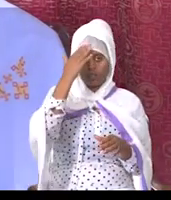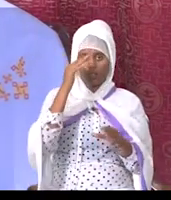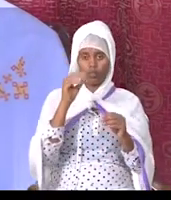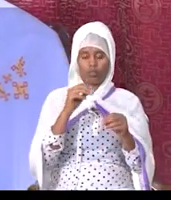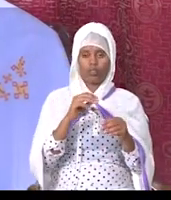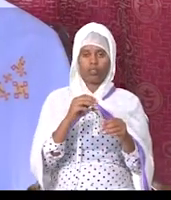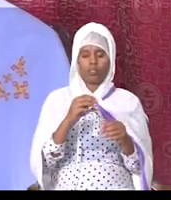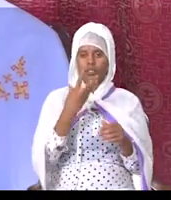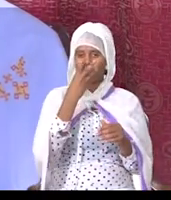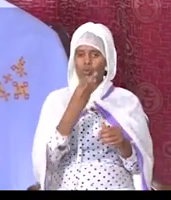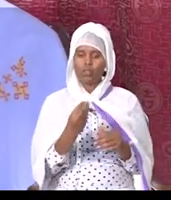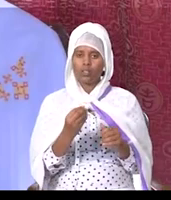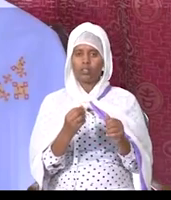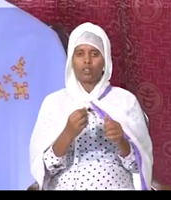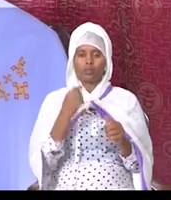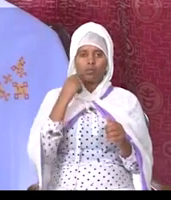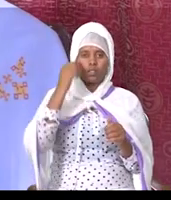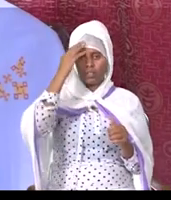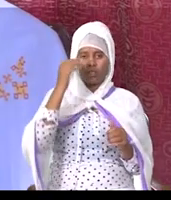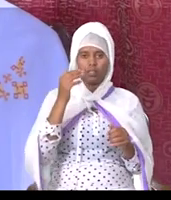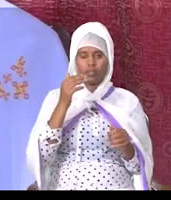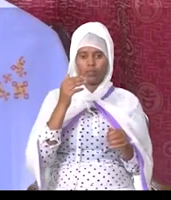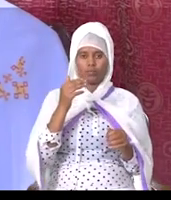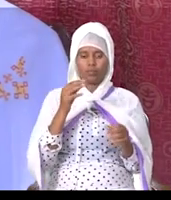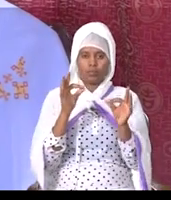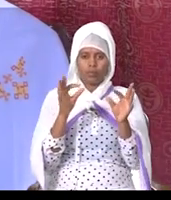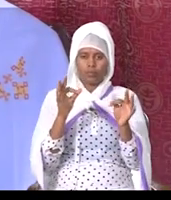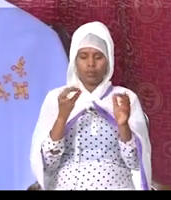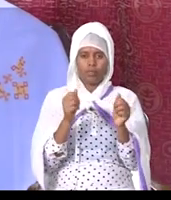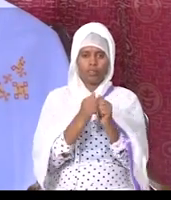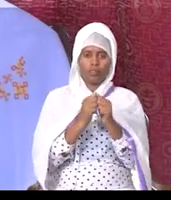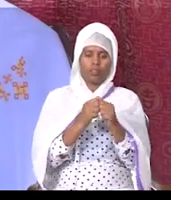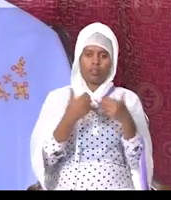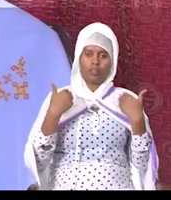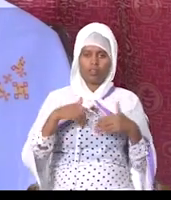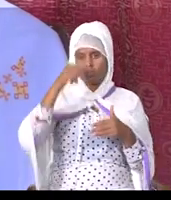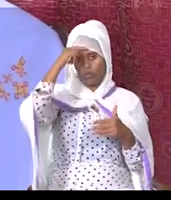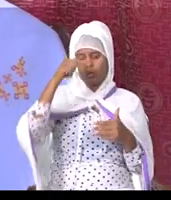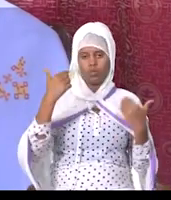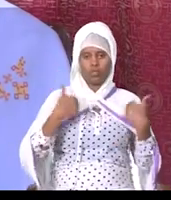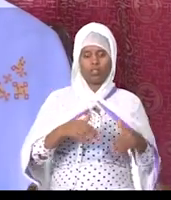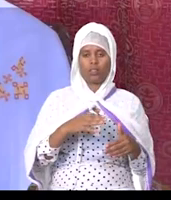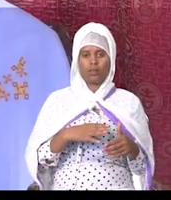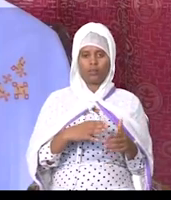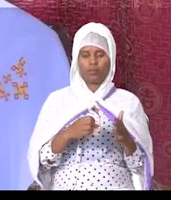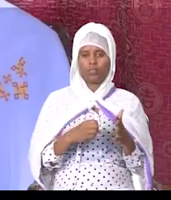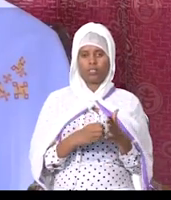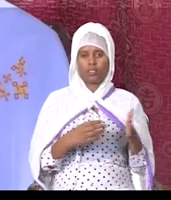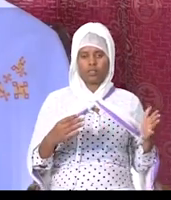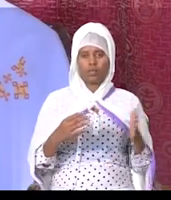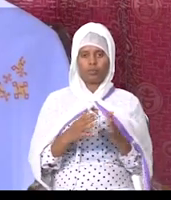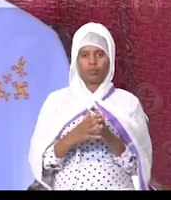ክእል ኸውን ስጋኻ ክጥዕመካ ክእል ኸውን ነፍስኻ ግን ነታ ረቃቅ ትቐትላይካ ዘለኻ ብሃይማኖት ትቐትላ ኣለኻ ማለት